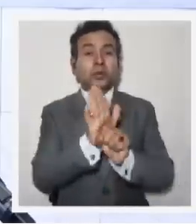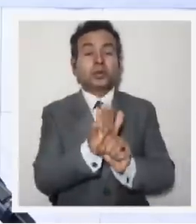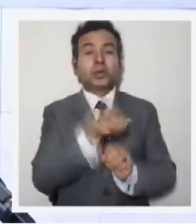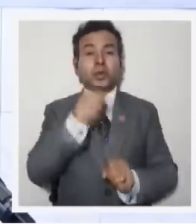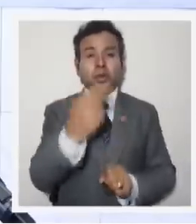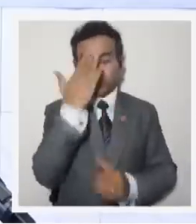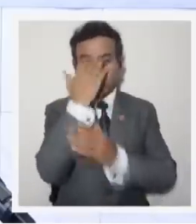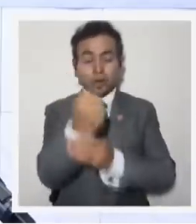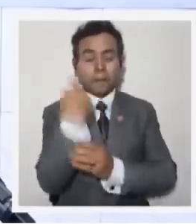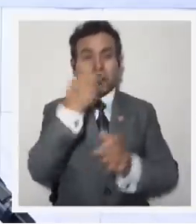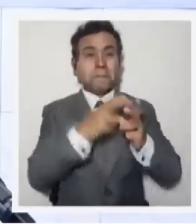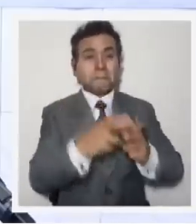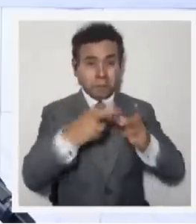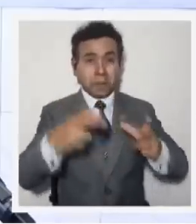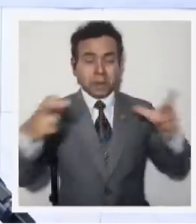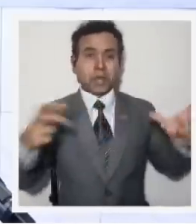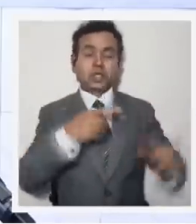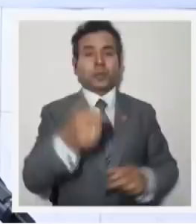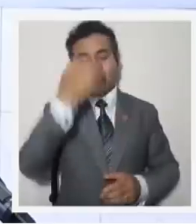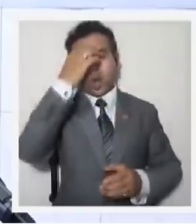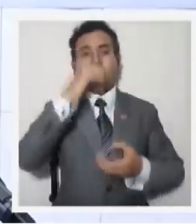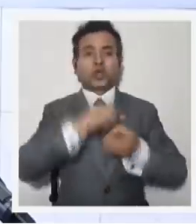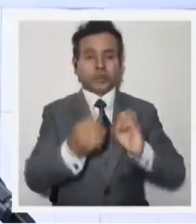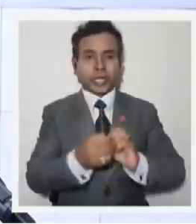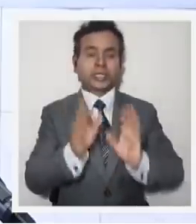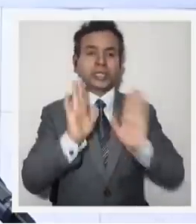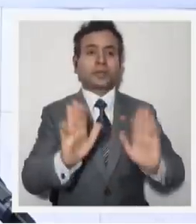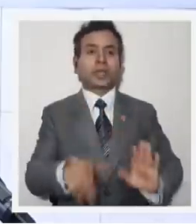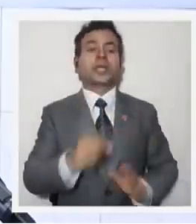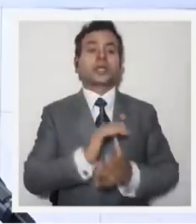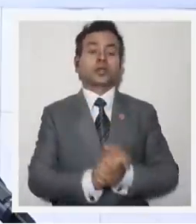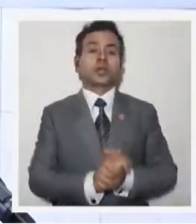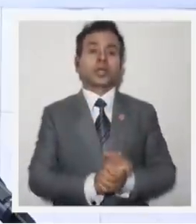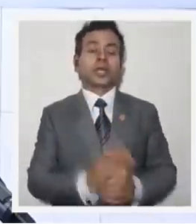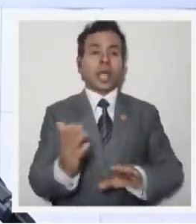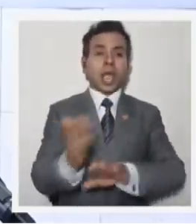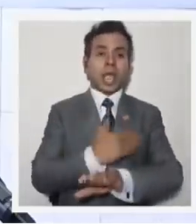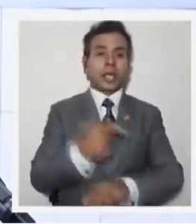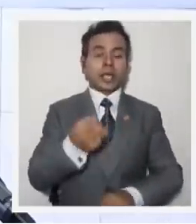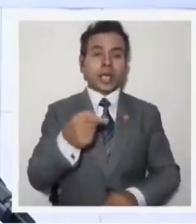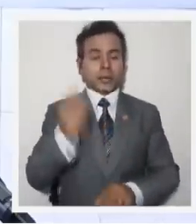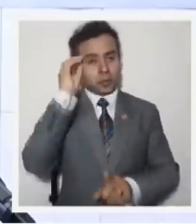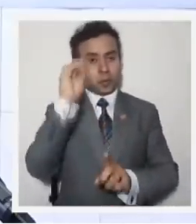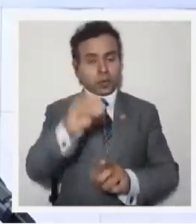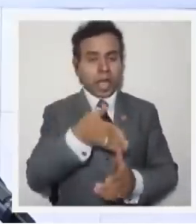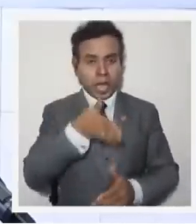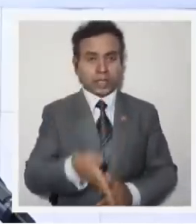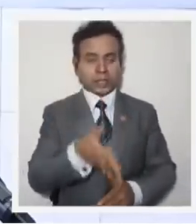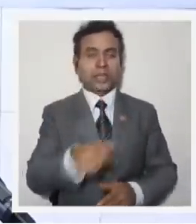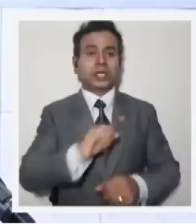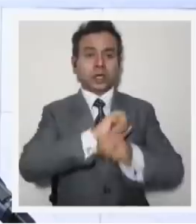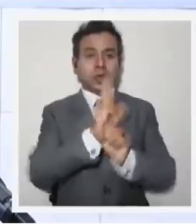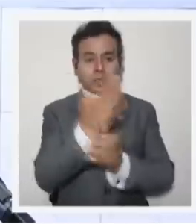এটার বাড়ার দিকে যাবে আমাদের আরও অনেক বেশি সচেতন হতে হবে এবং আজকে আসলে আমি বেশ বাড়ার কথাই বলবো। সেই জন্য আমি বলার